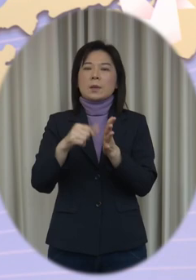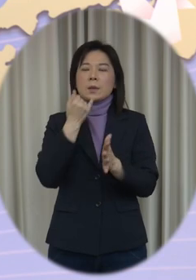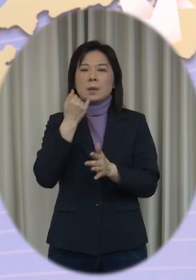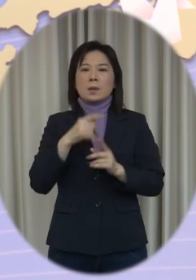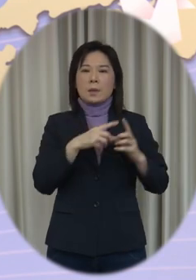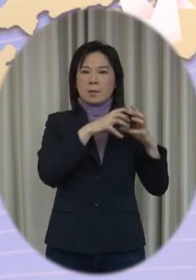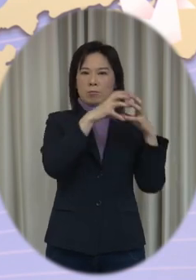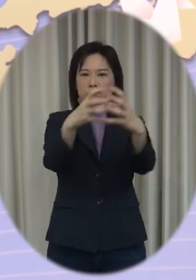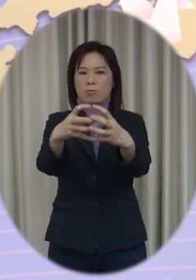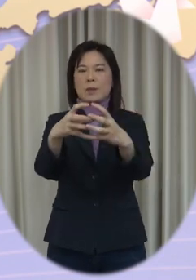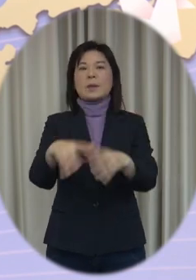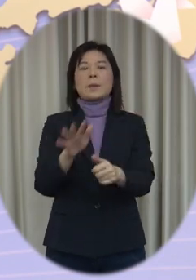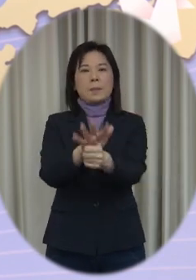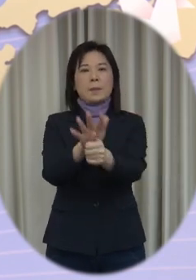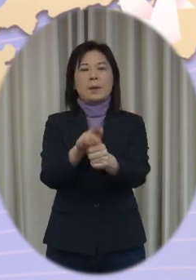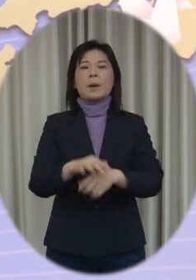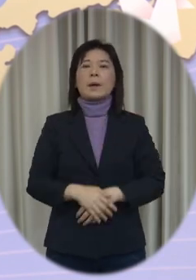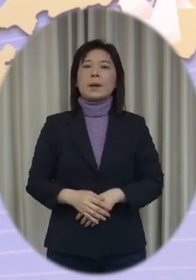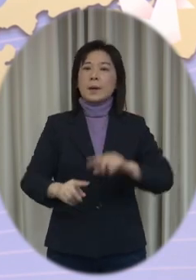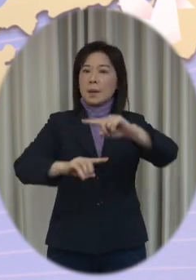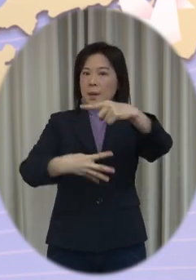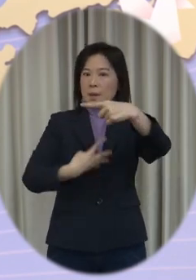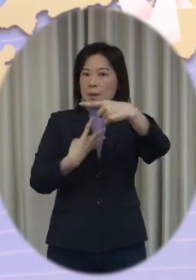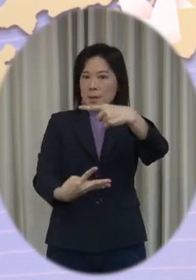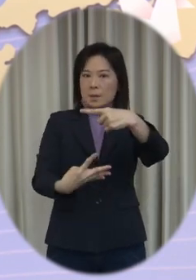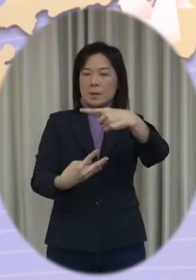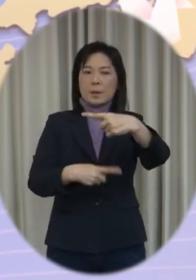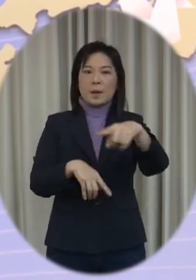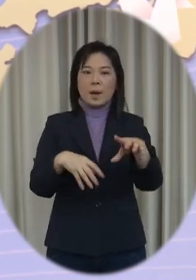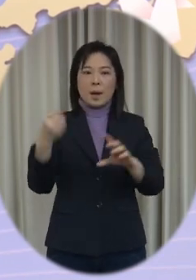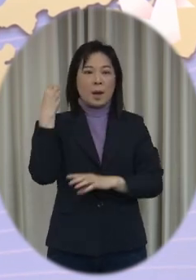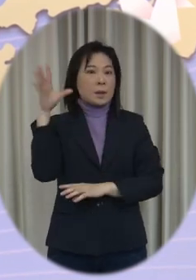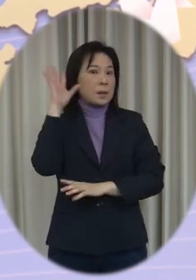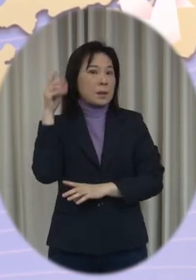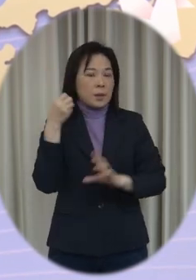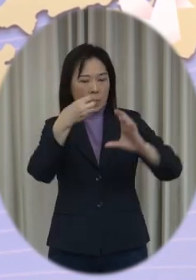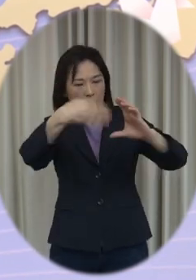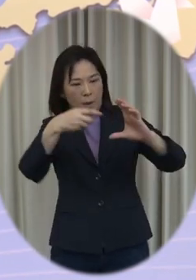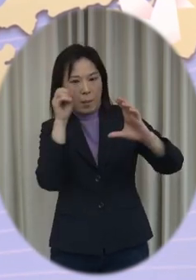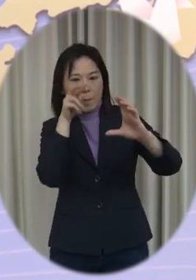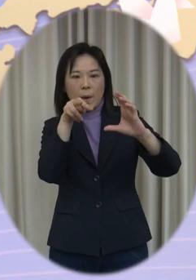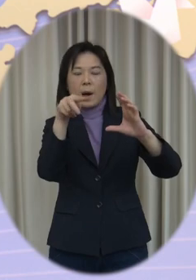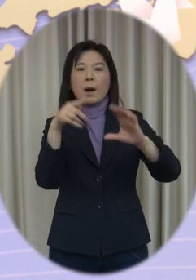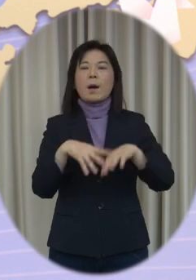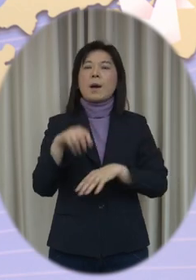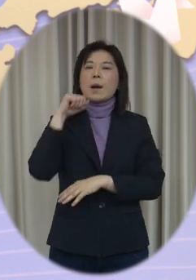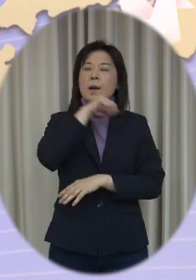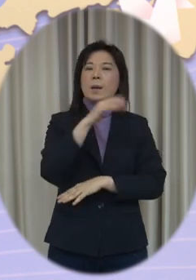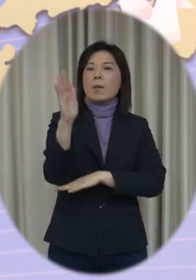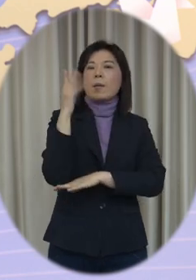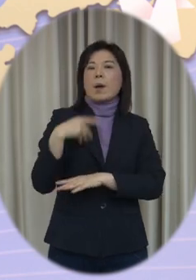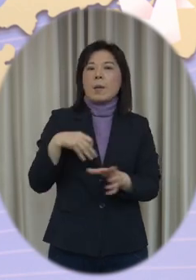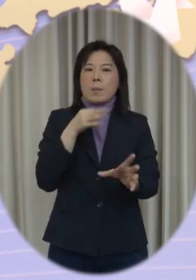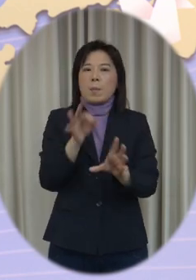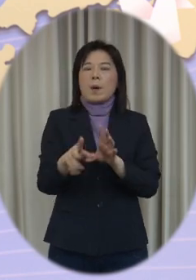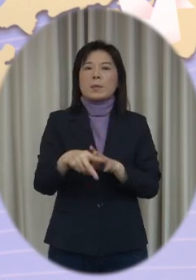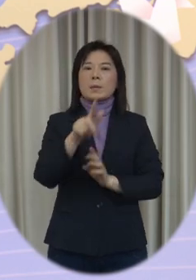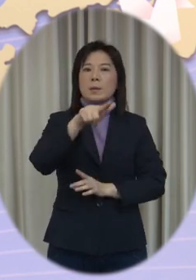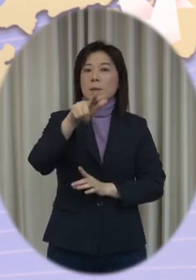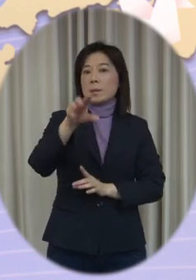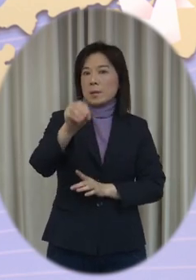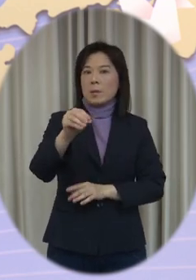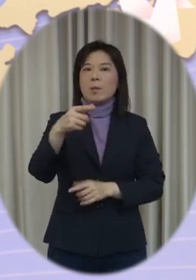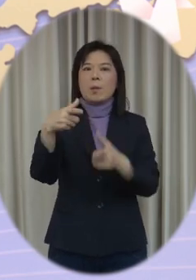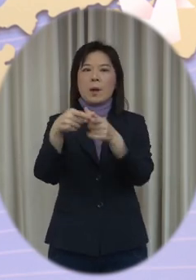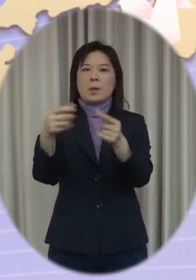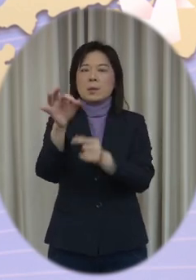援。1月4日，我看到新闻知道台湾政府决定捐赠6000万日元的善